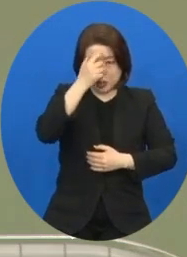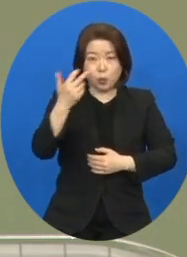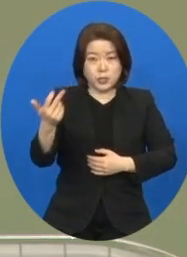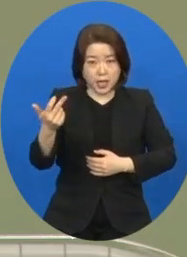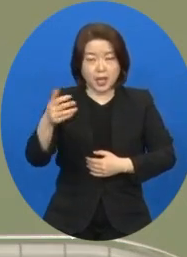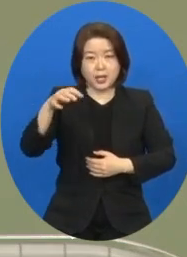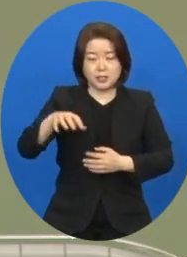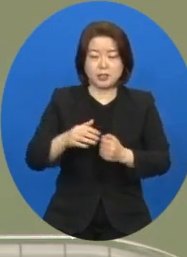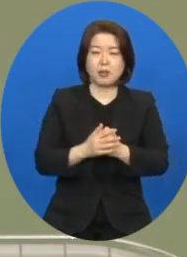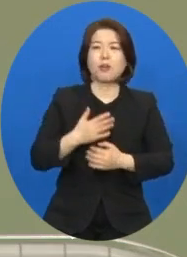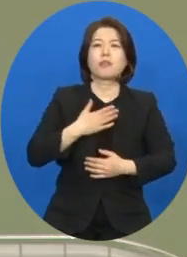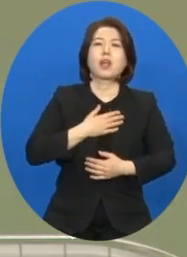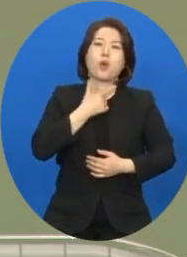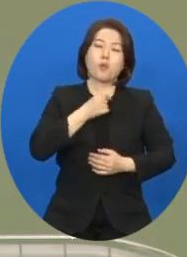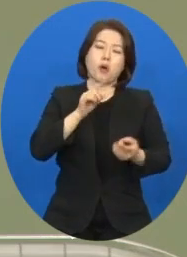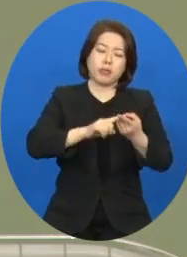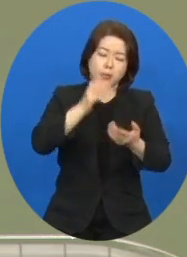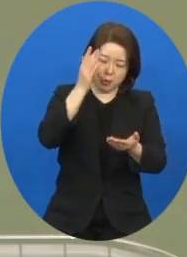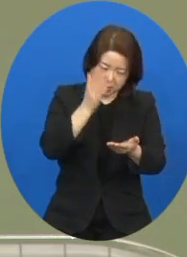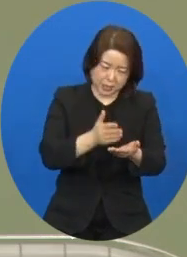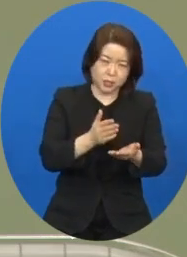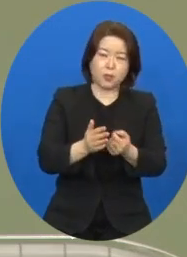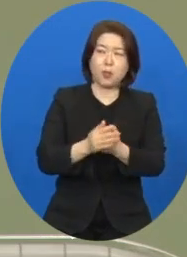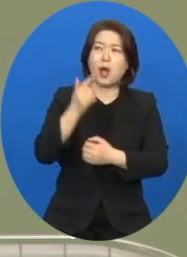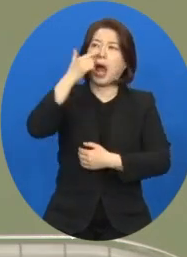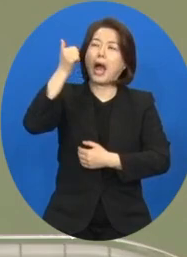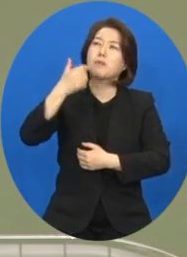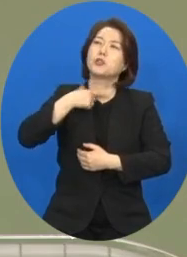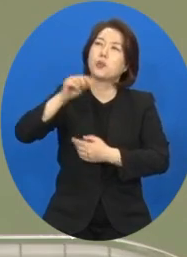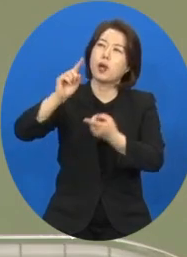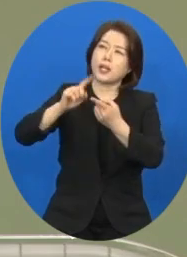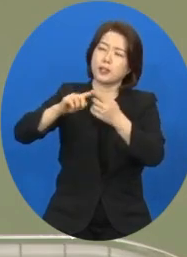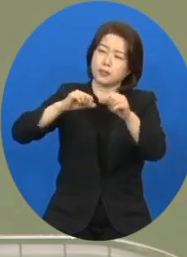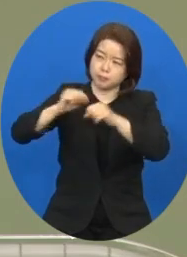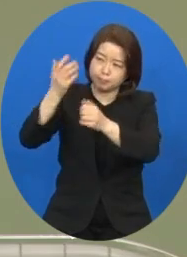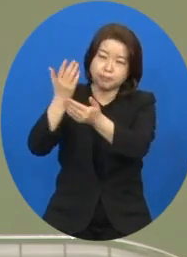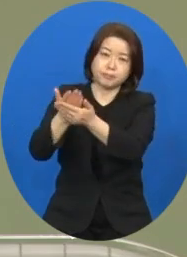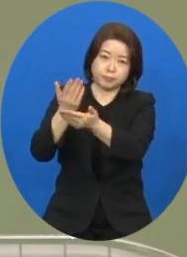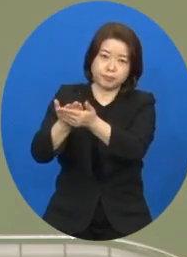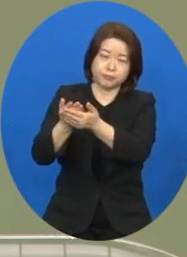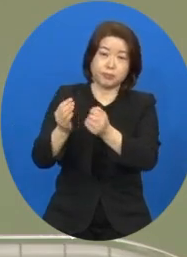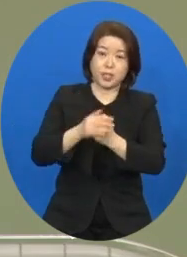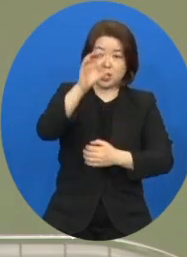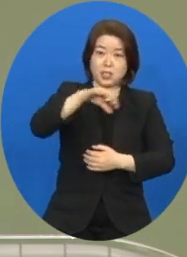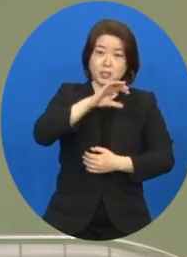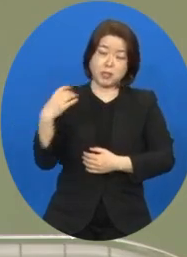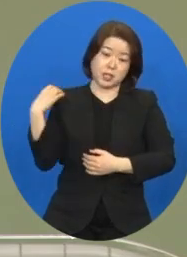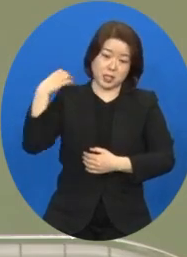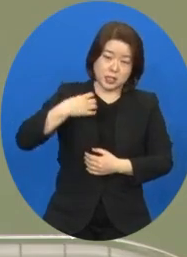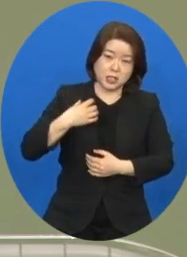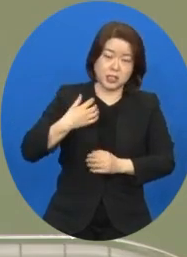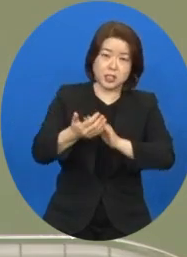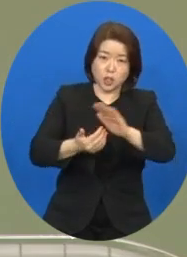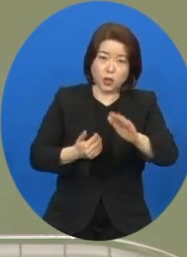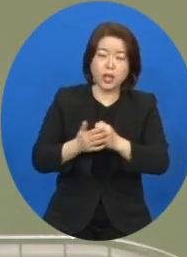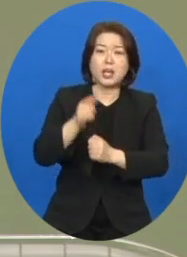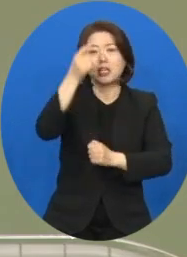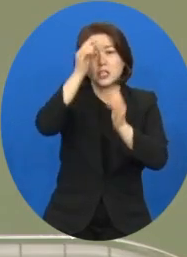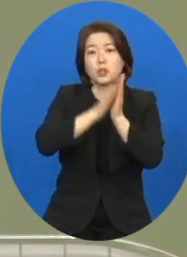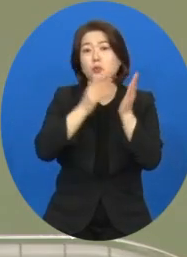나의 원대로 마옵시고 아버지의 원대로 하옵소서 십자가 지시기 전에 예수님도 그 기도를